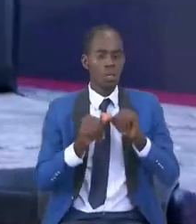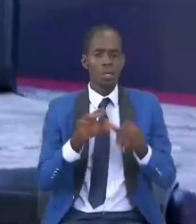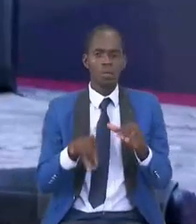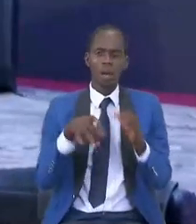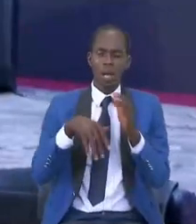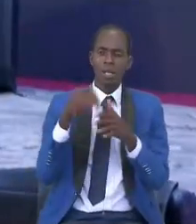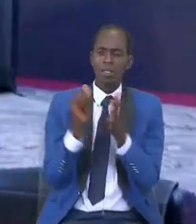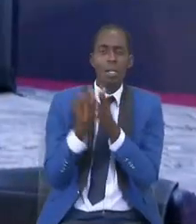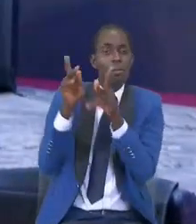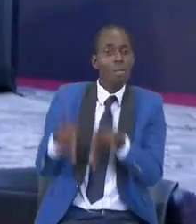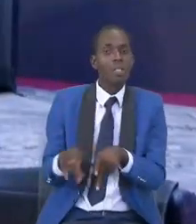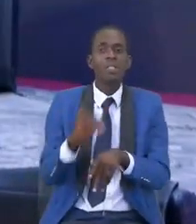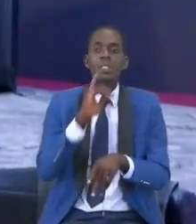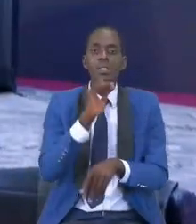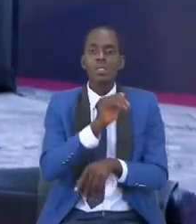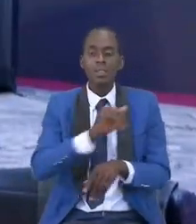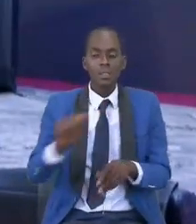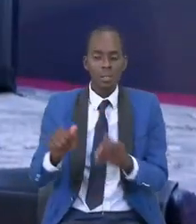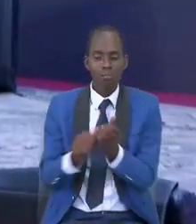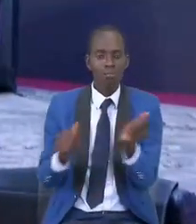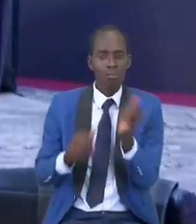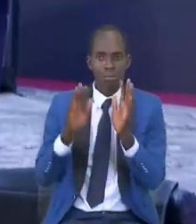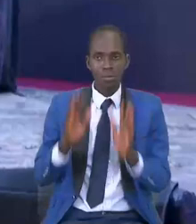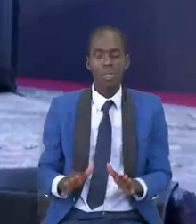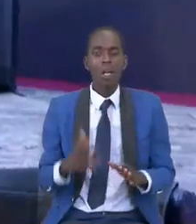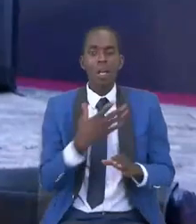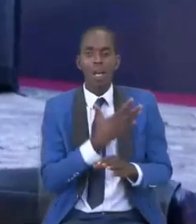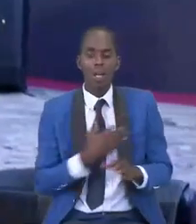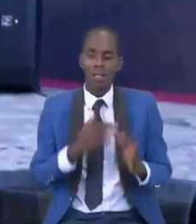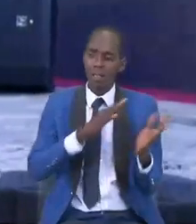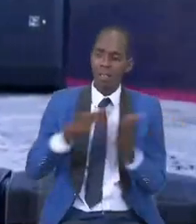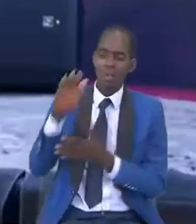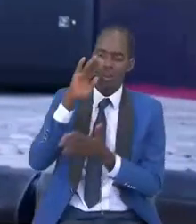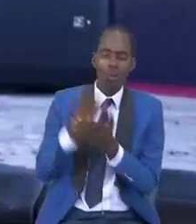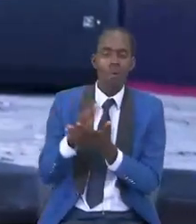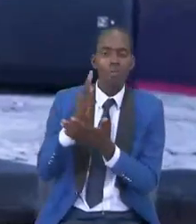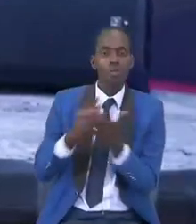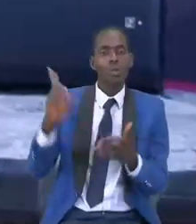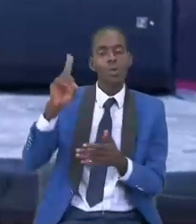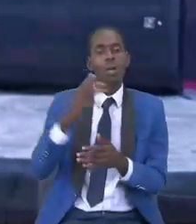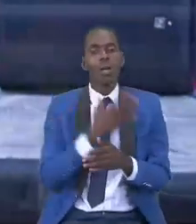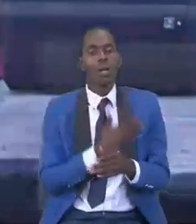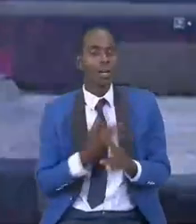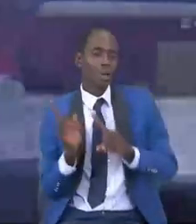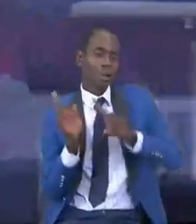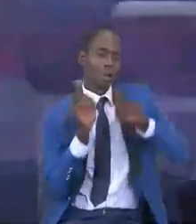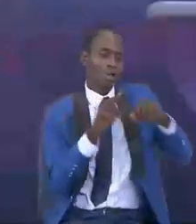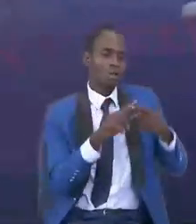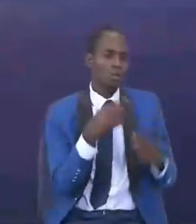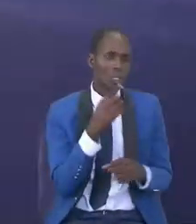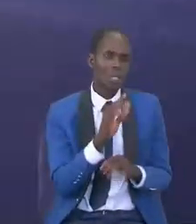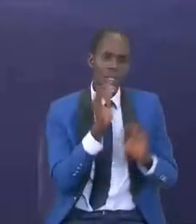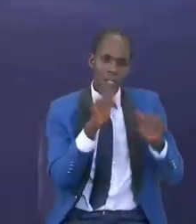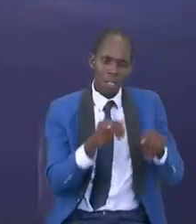charnelle, c'est un rétrograde. Il a laissé sa femme ailleurs. Et maintenant, il vient et dit, oh,